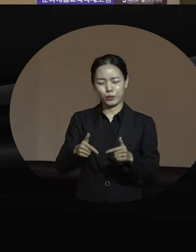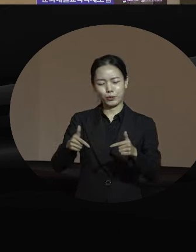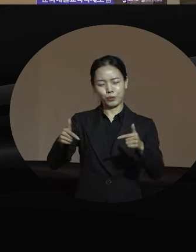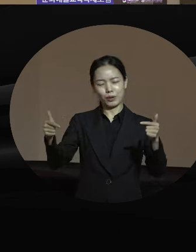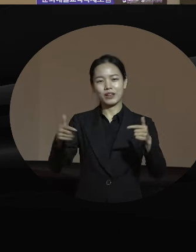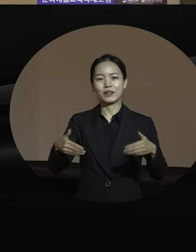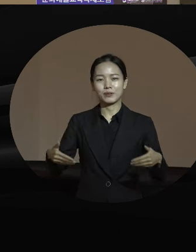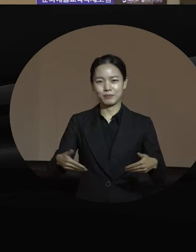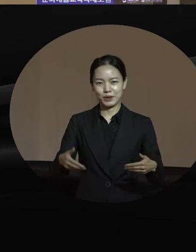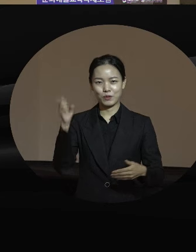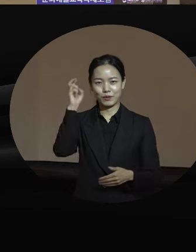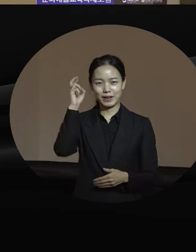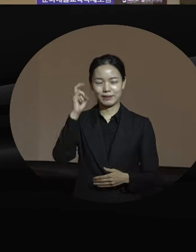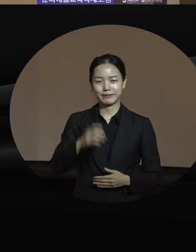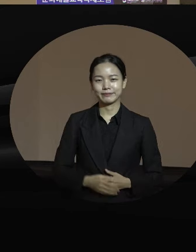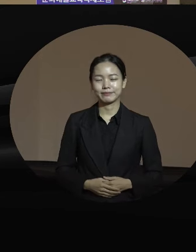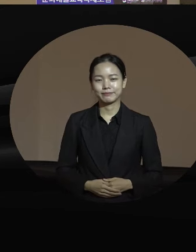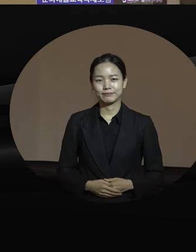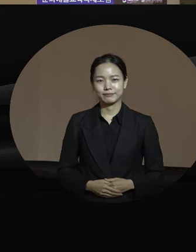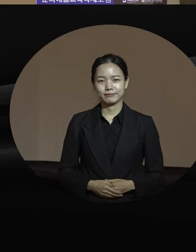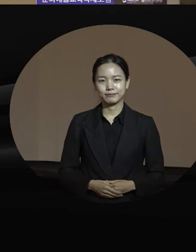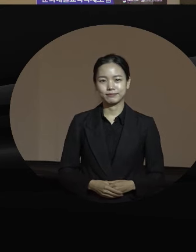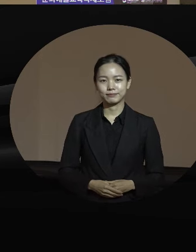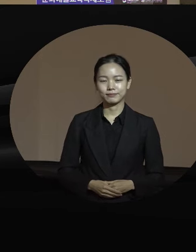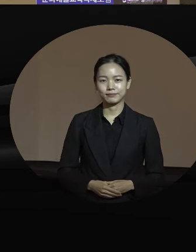않을까 생각합니다.